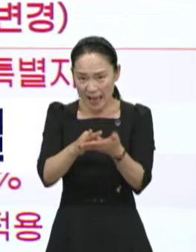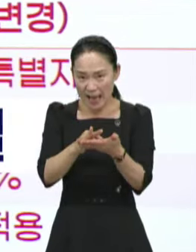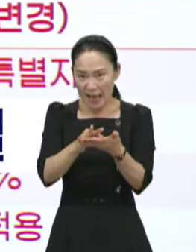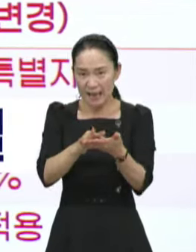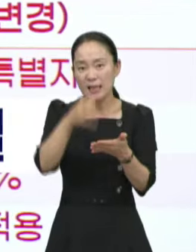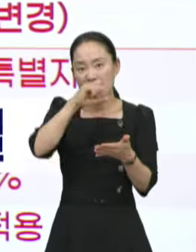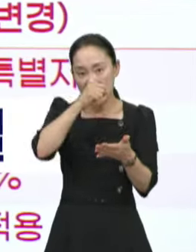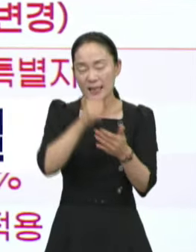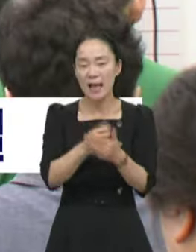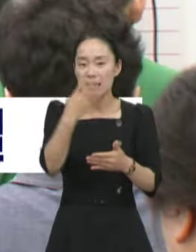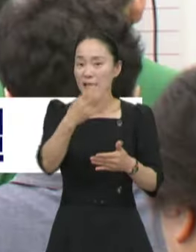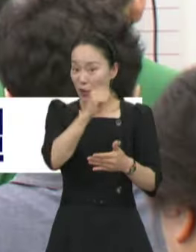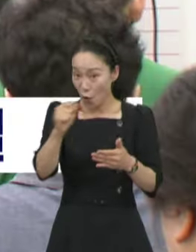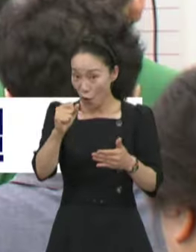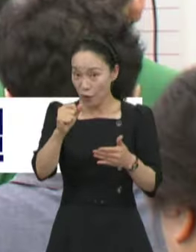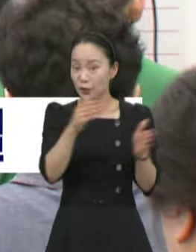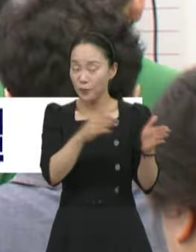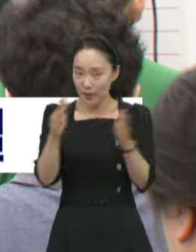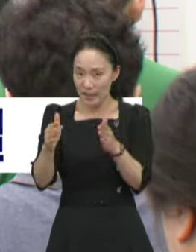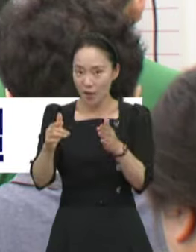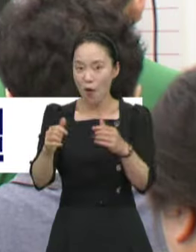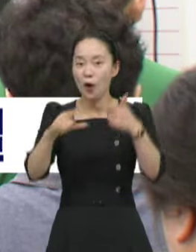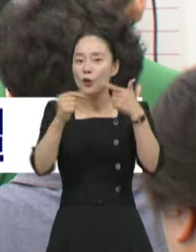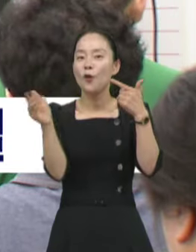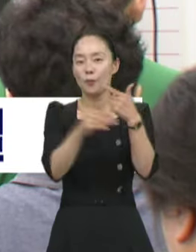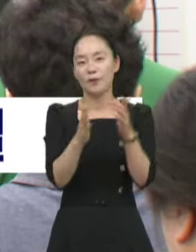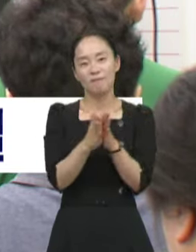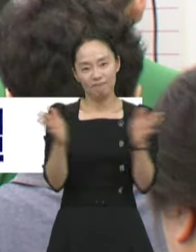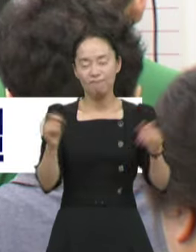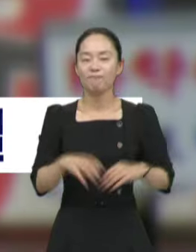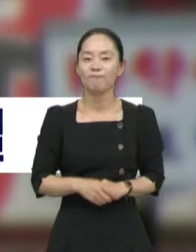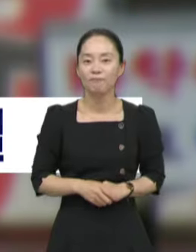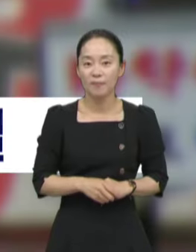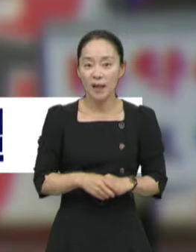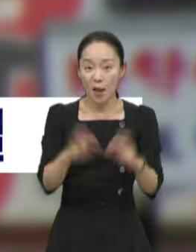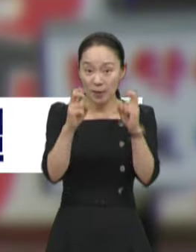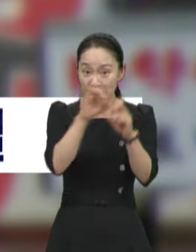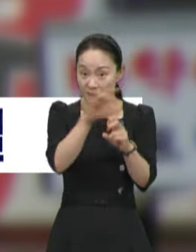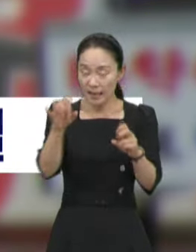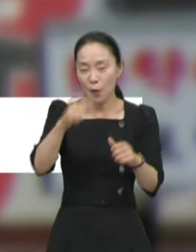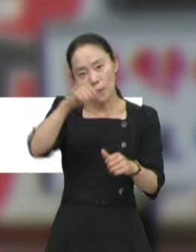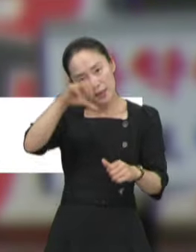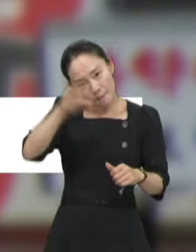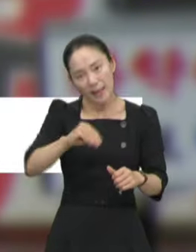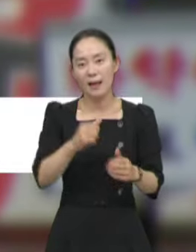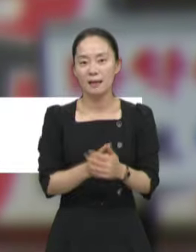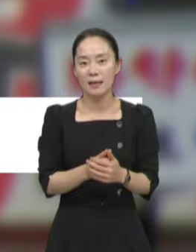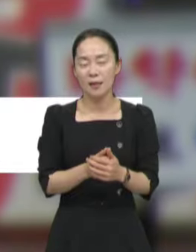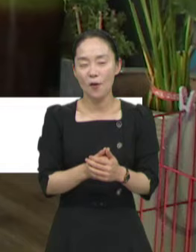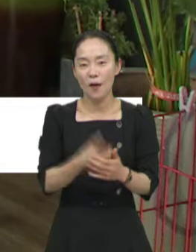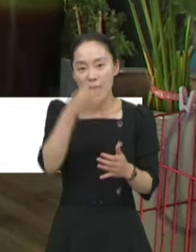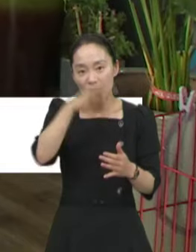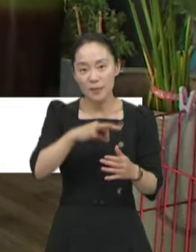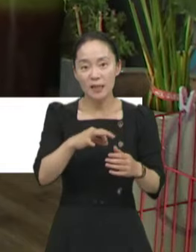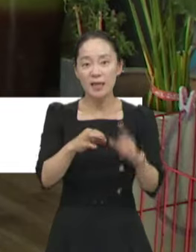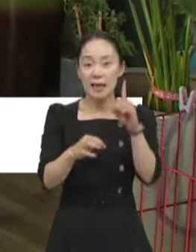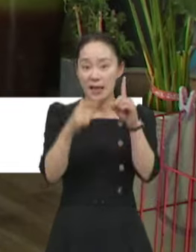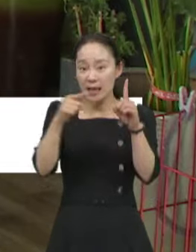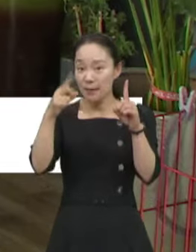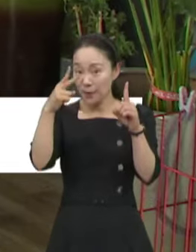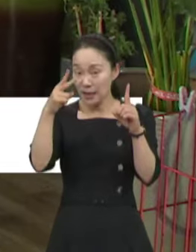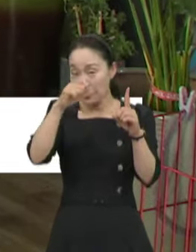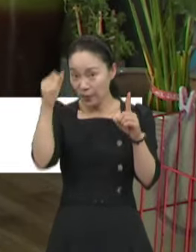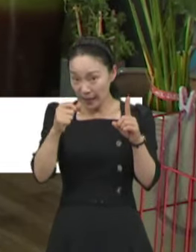특별자금 4천억 원을 신설해 다음 달부터 실행합니다. 업체당 최대 5천만 원까지 금리를 1-2%대로